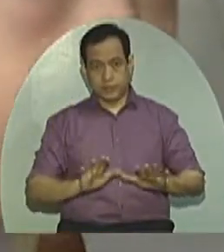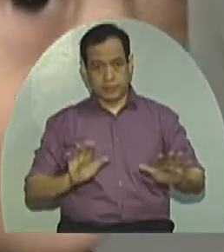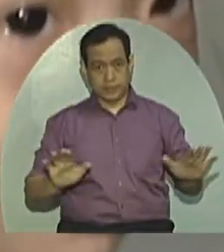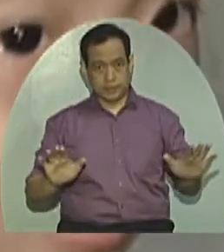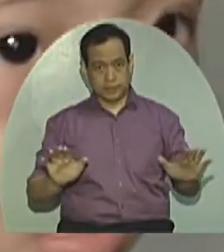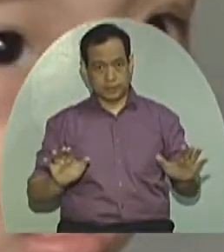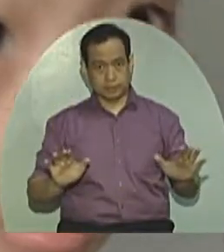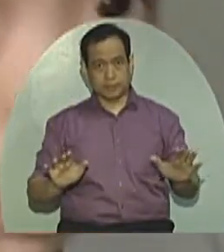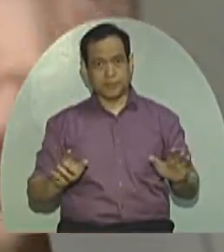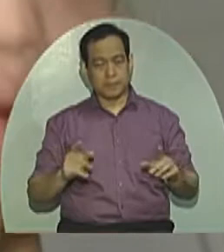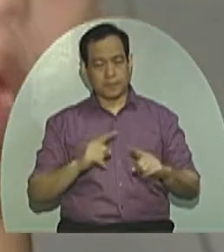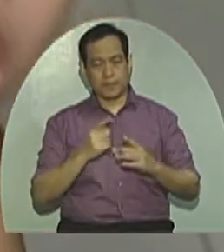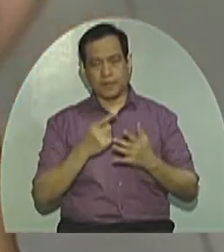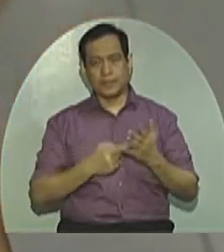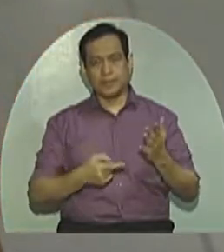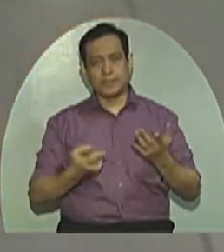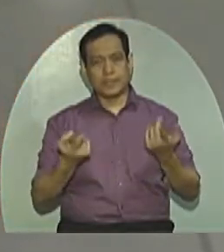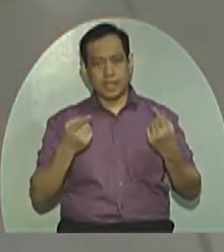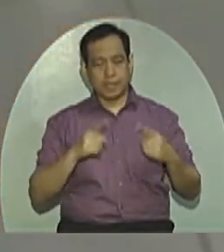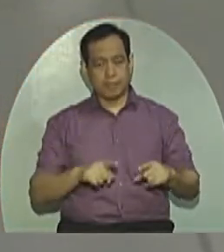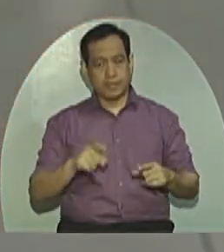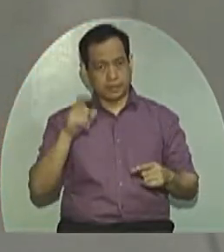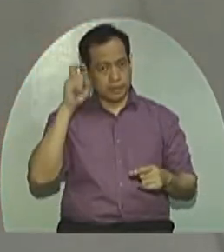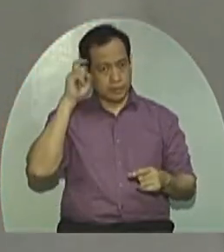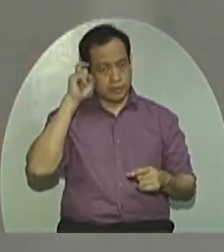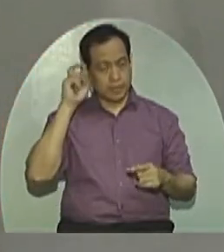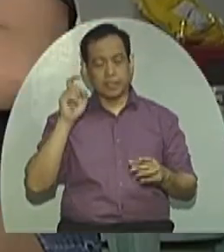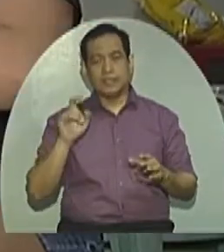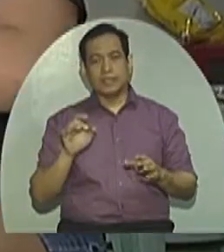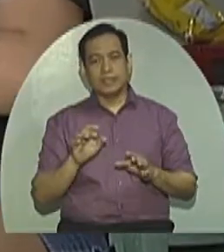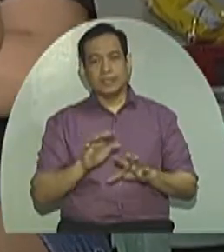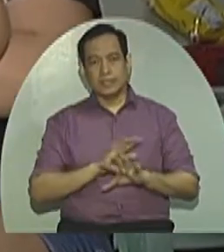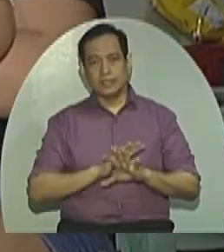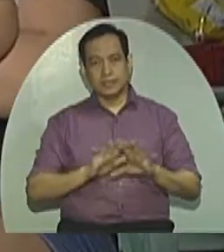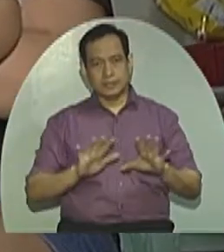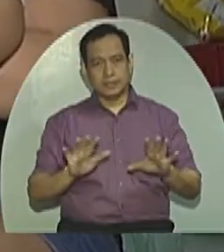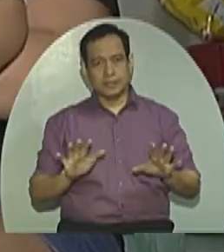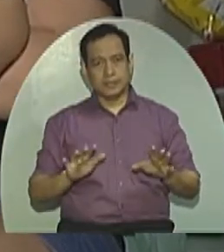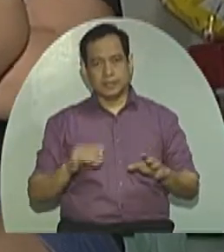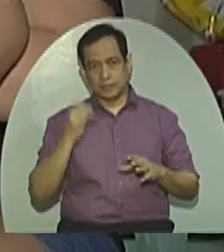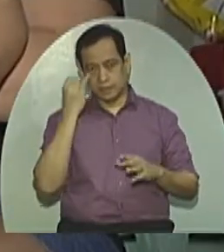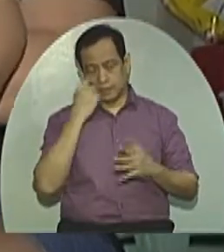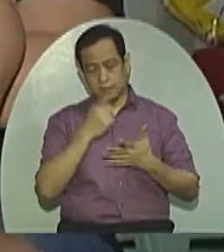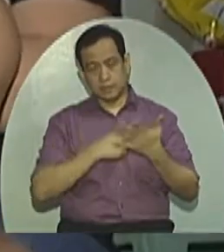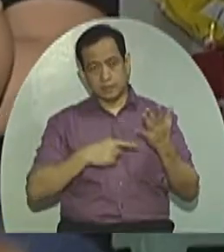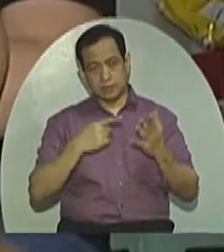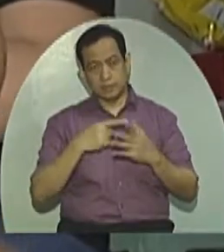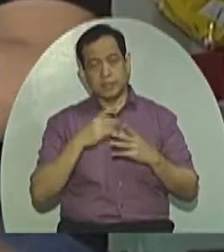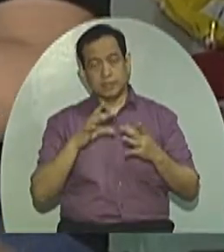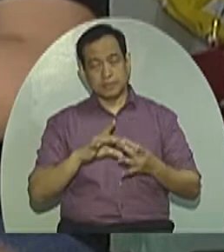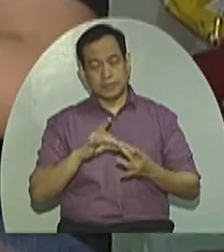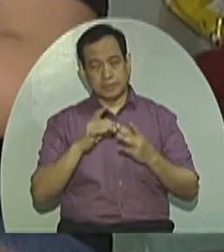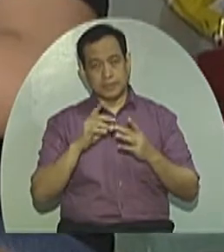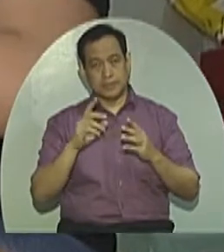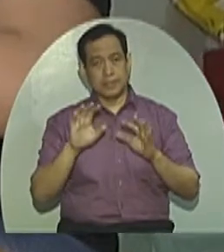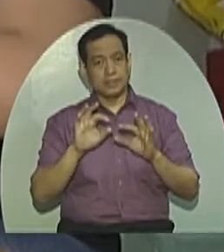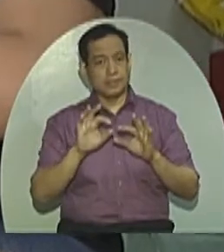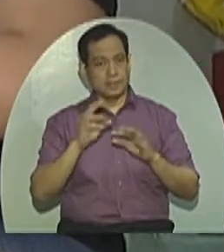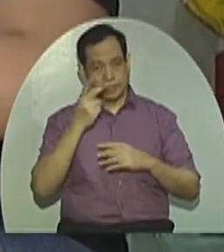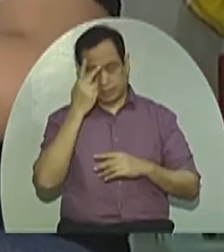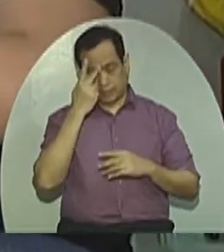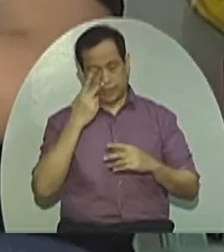bata. Hindi biro ang pinagdaraanan ni Xian, lalo na ang kanyang pamilya sa pag-aaruga sa